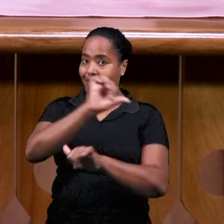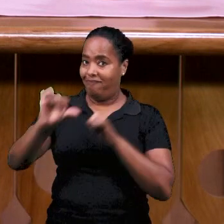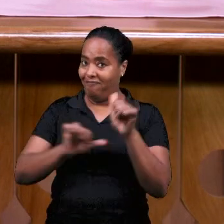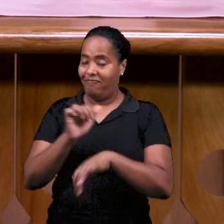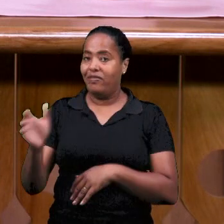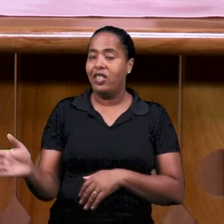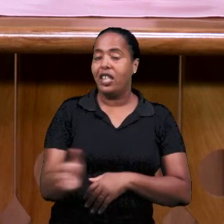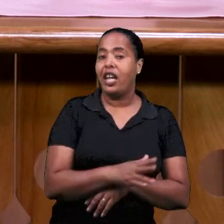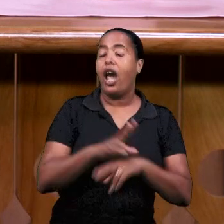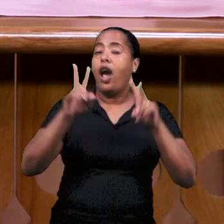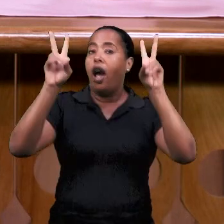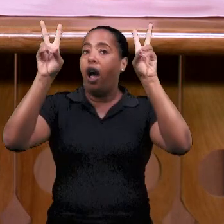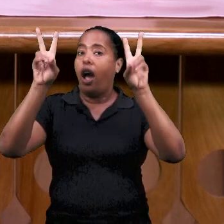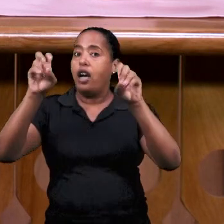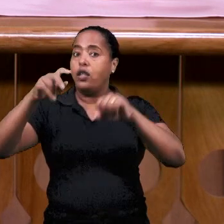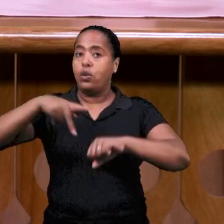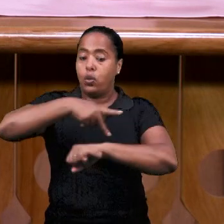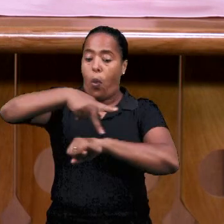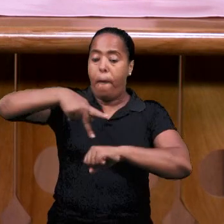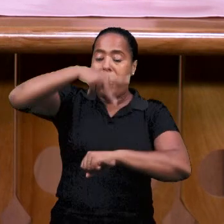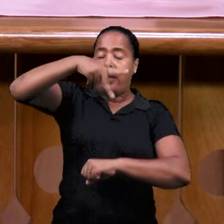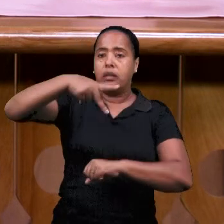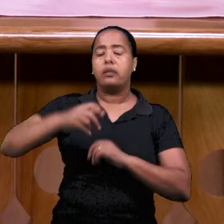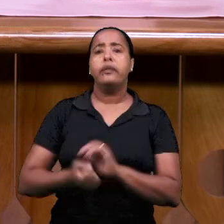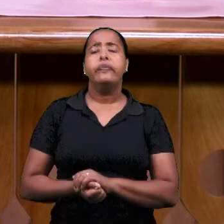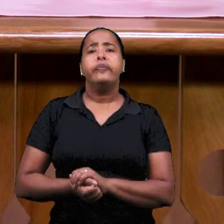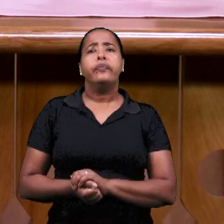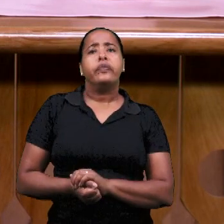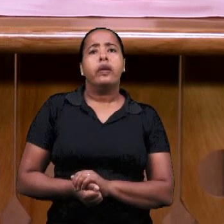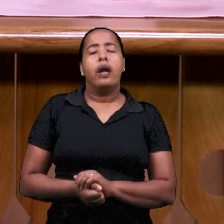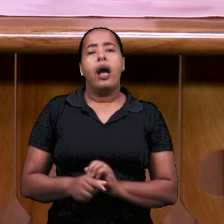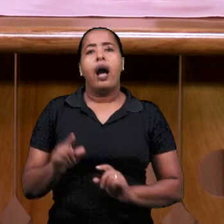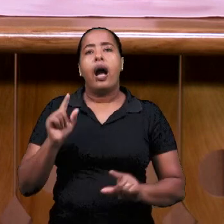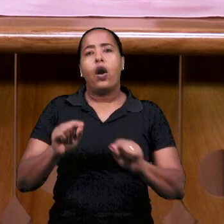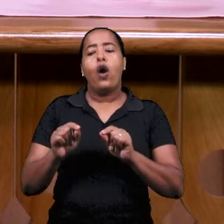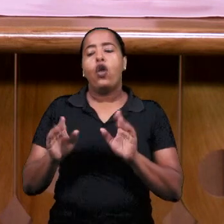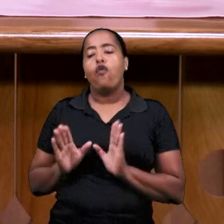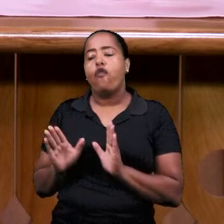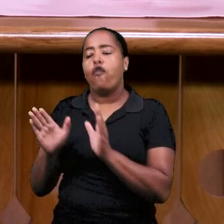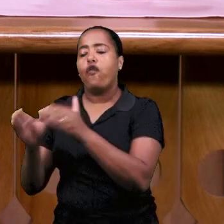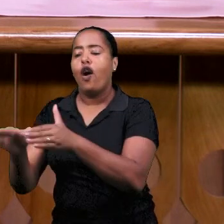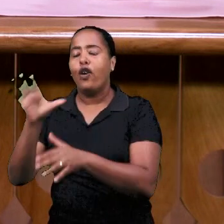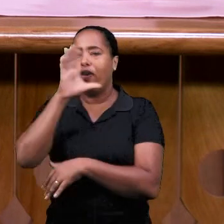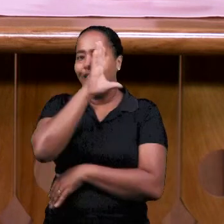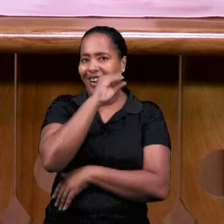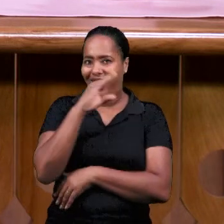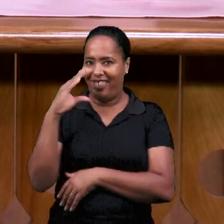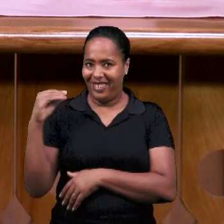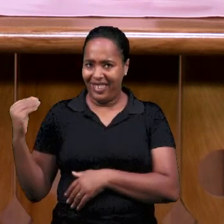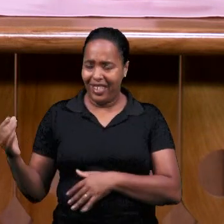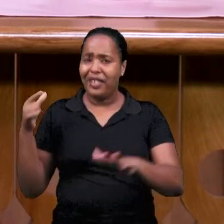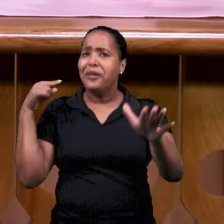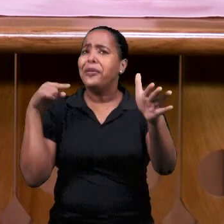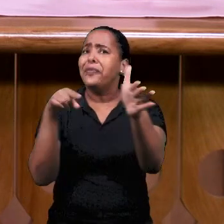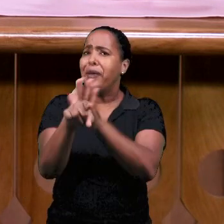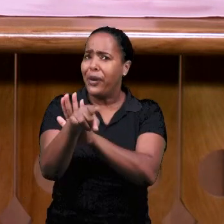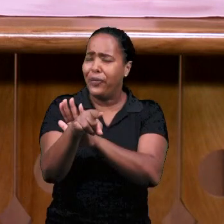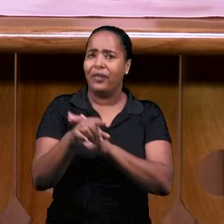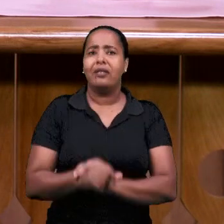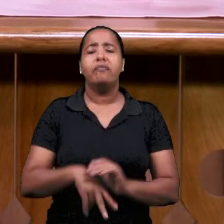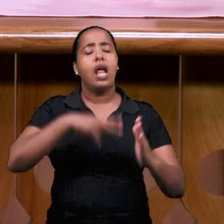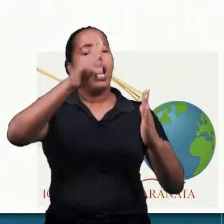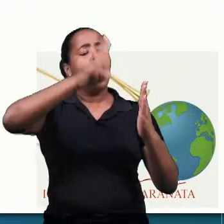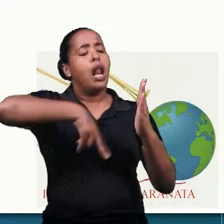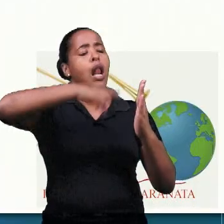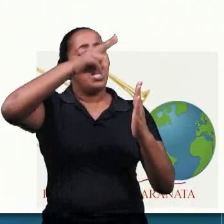sujet. On passe au deuxième sujet qui porte sur la Pâque. La première question de ce deuxième sujet a été adressée aux adolescents. La question est la suivante.